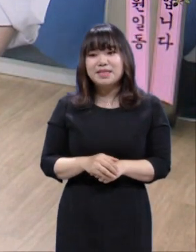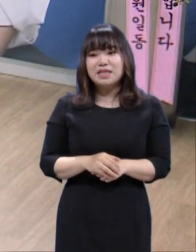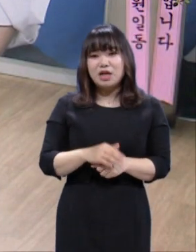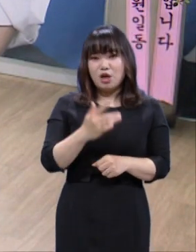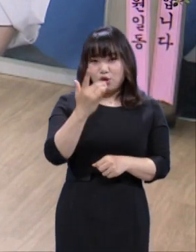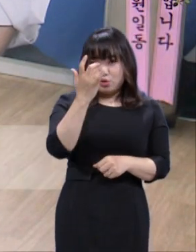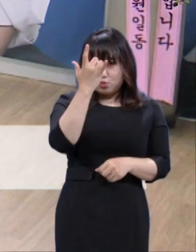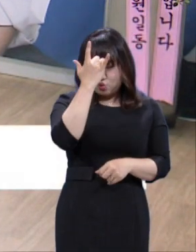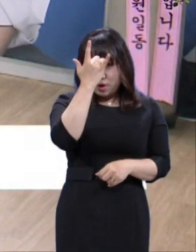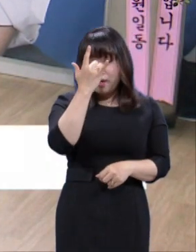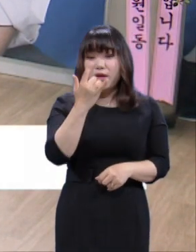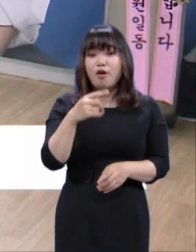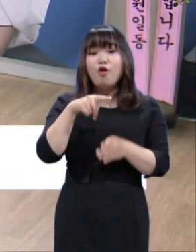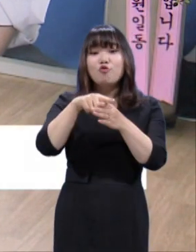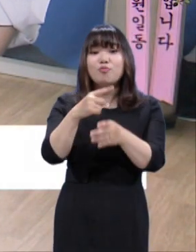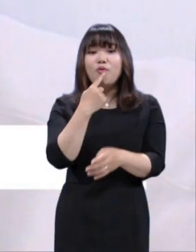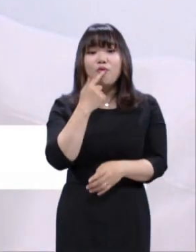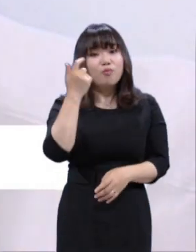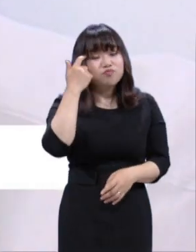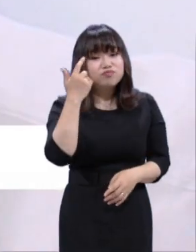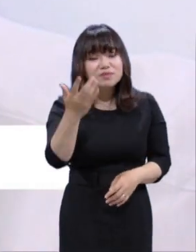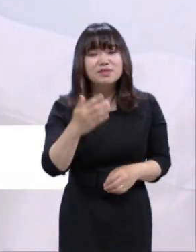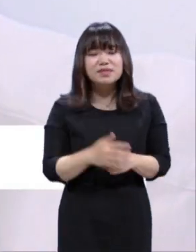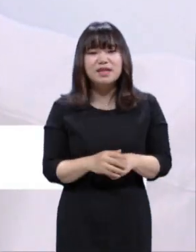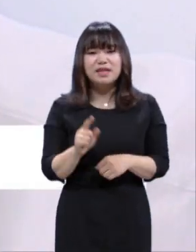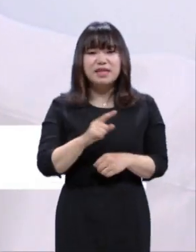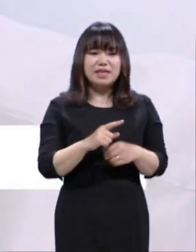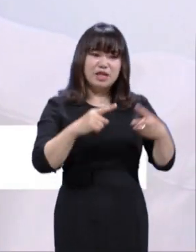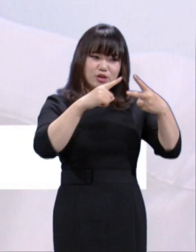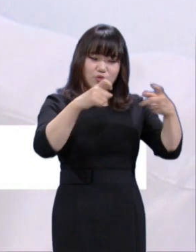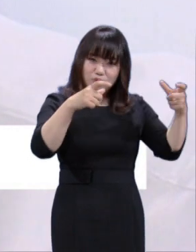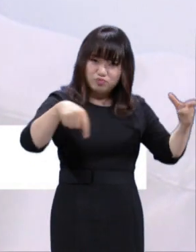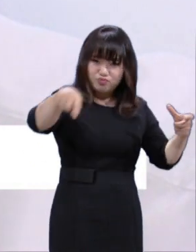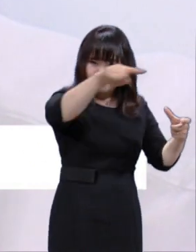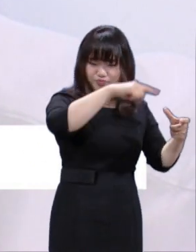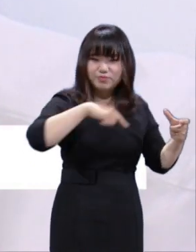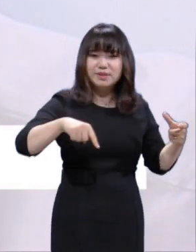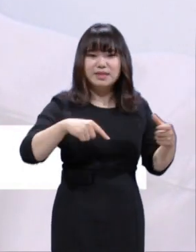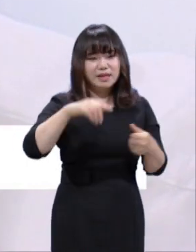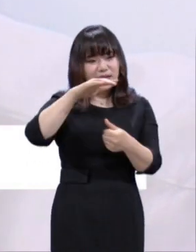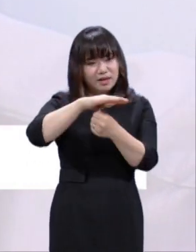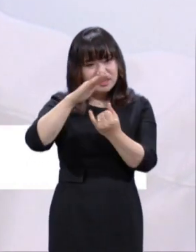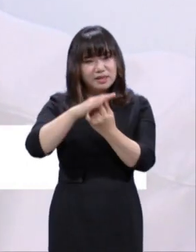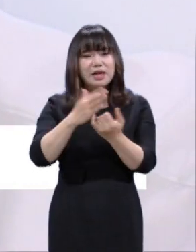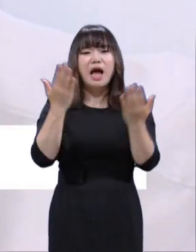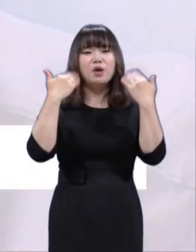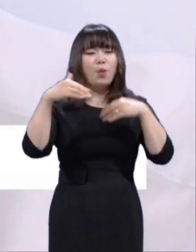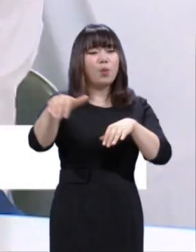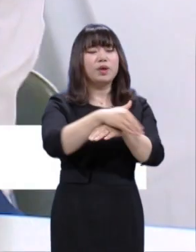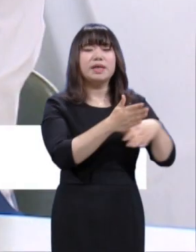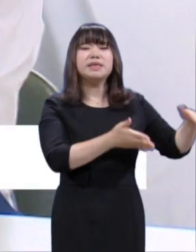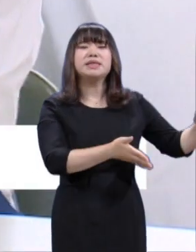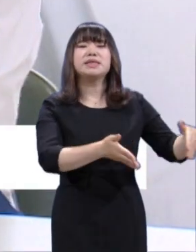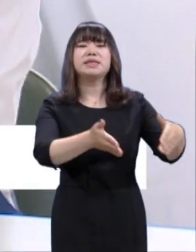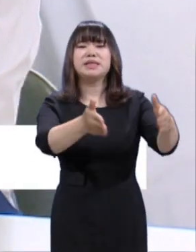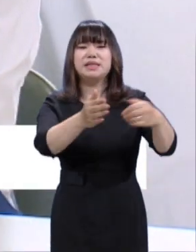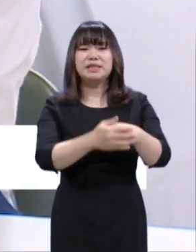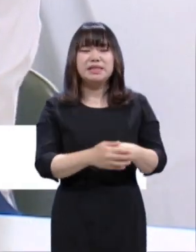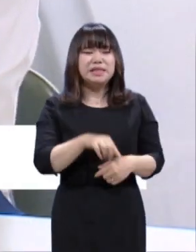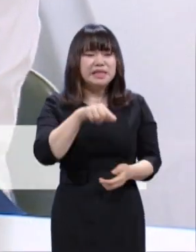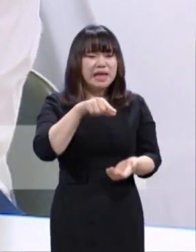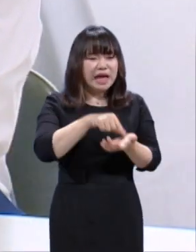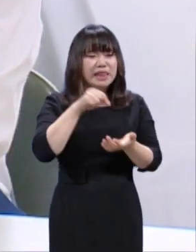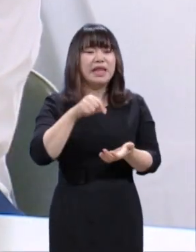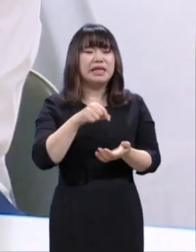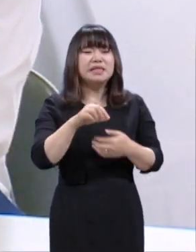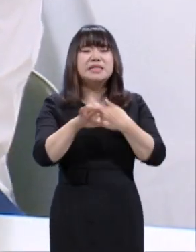더불어민주당 최동민 후보는 인근 지역은 동대문구 발전 거점이자 아이들의 통학로이기에 땜질식 처방으로는 안